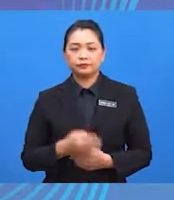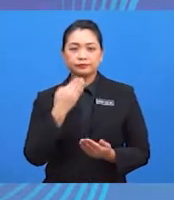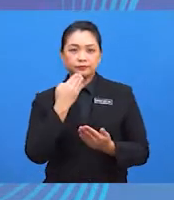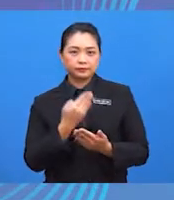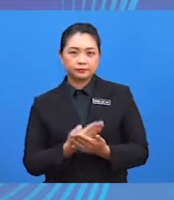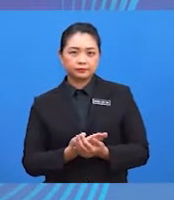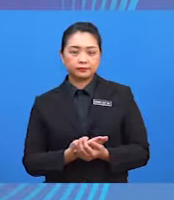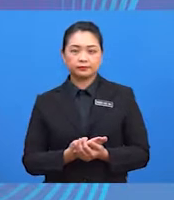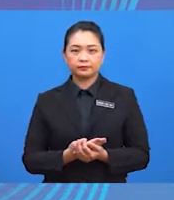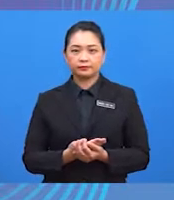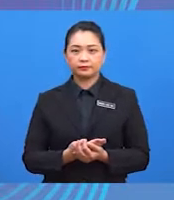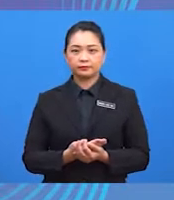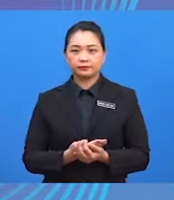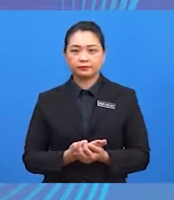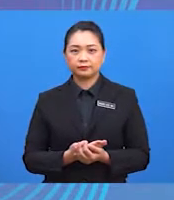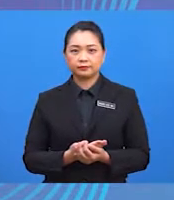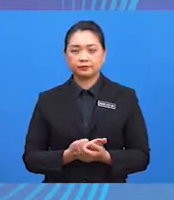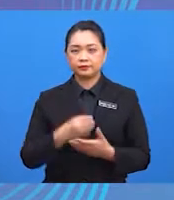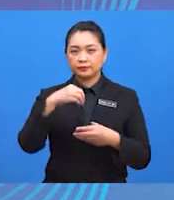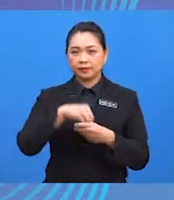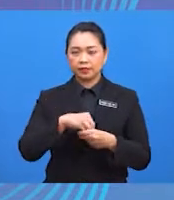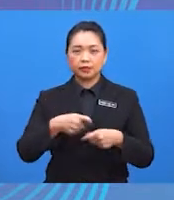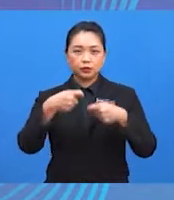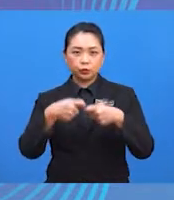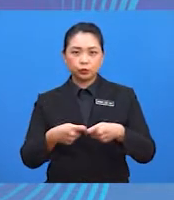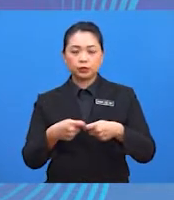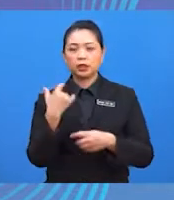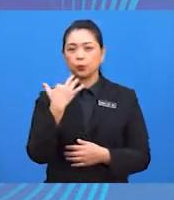Dalam menentukan warna sesuatu reka bentuk,